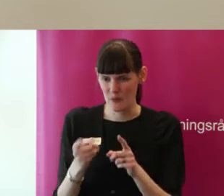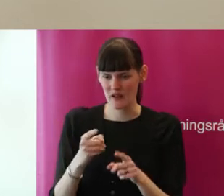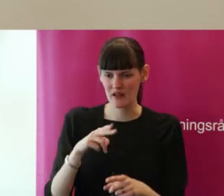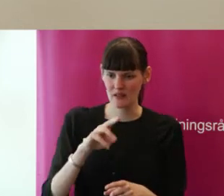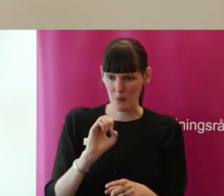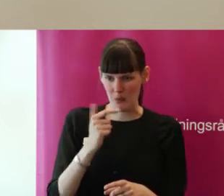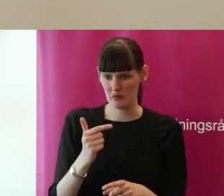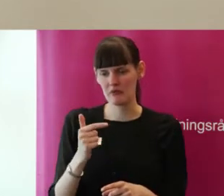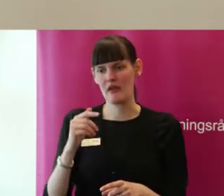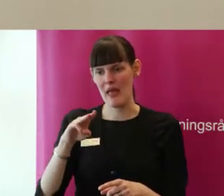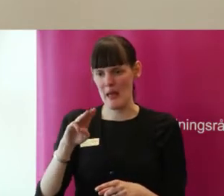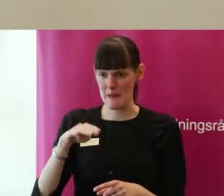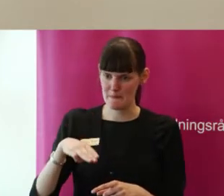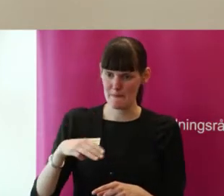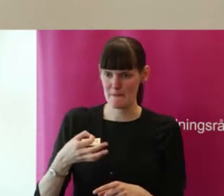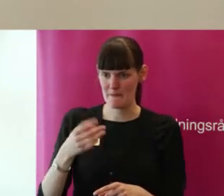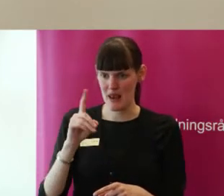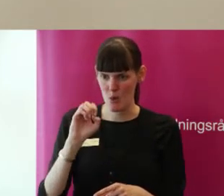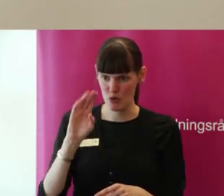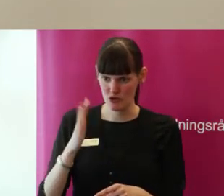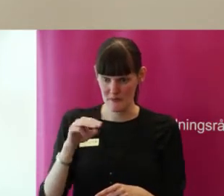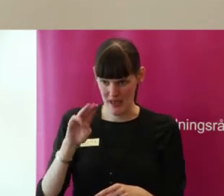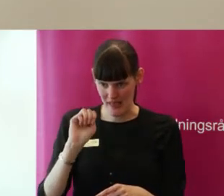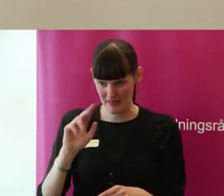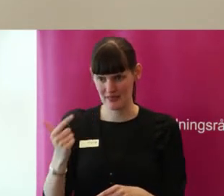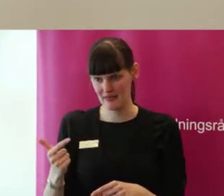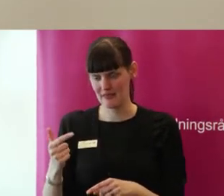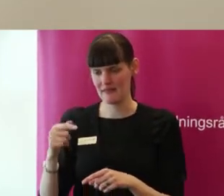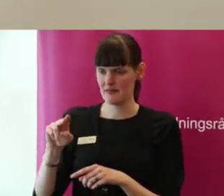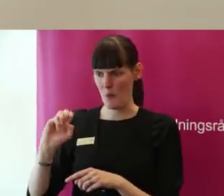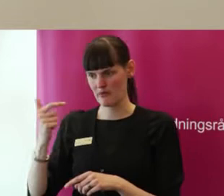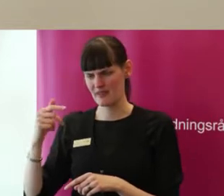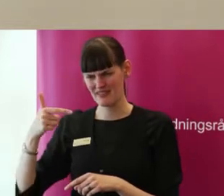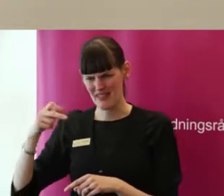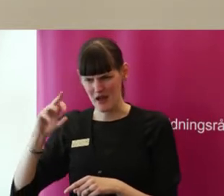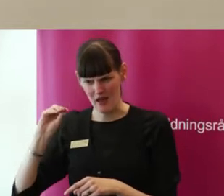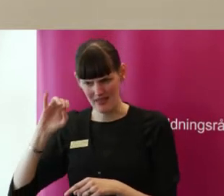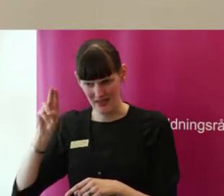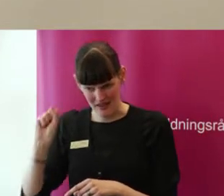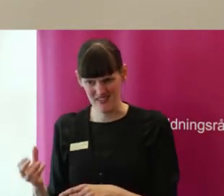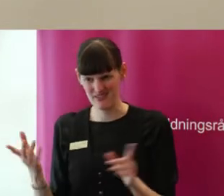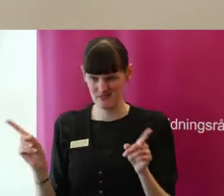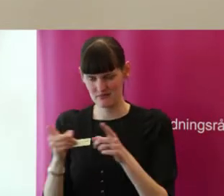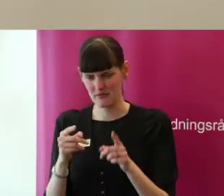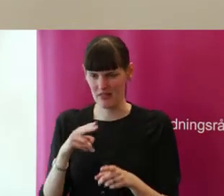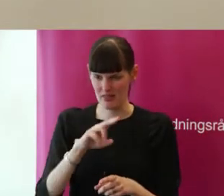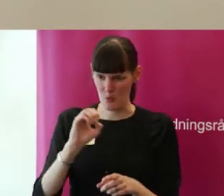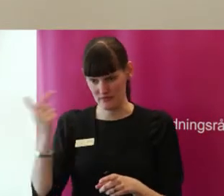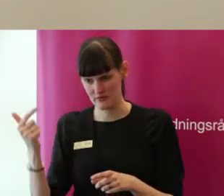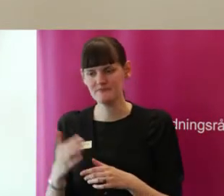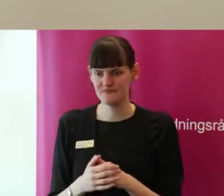education or vad kan det vara? Training. Etet, just det, självklart. Praktik ser ut på svenska.